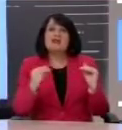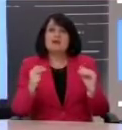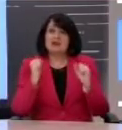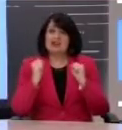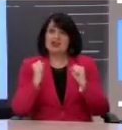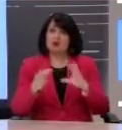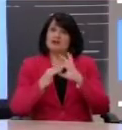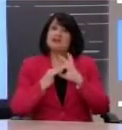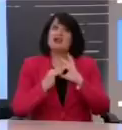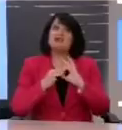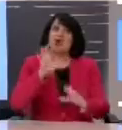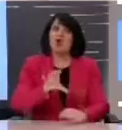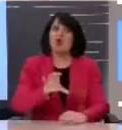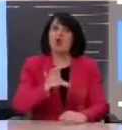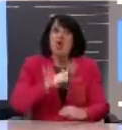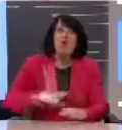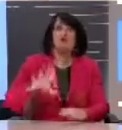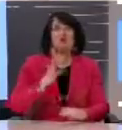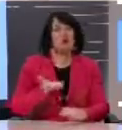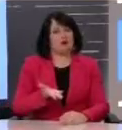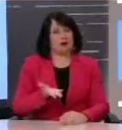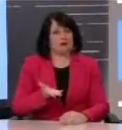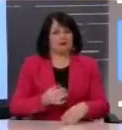και συνεργασίας στην ευρύτερη περιοχή.